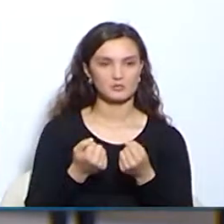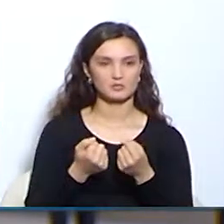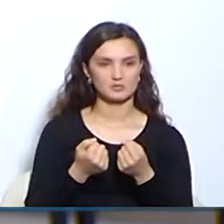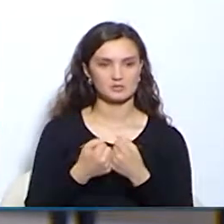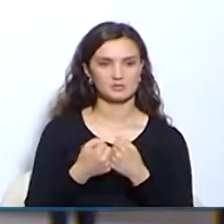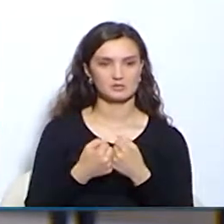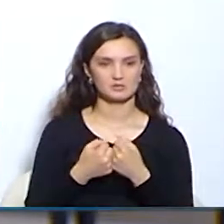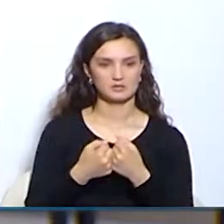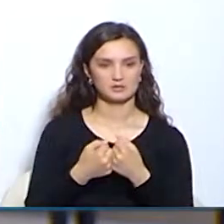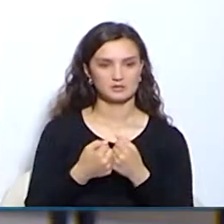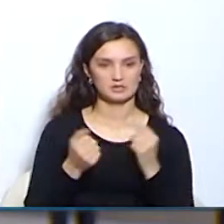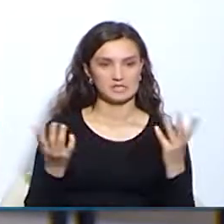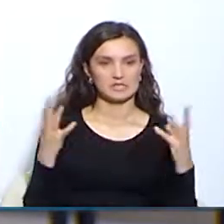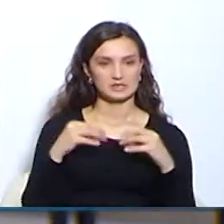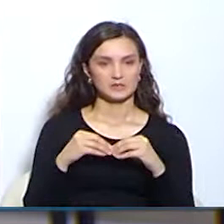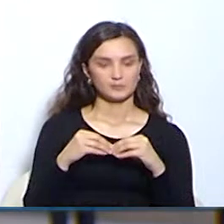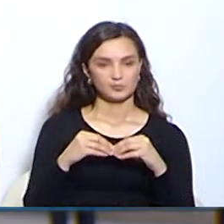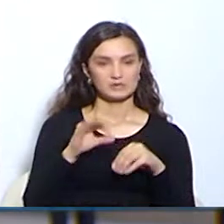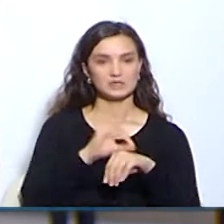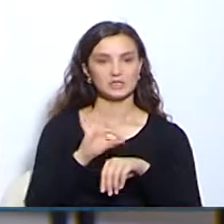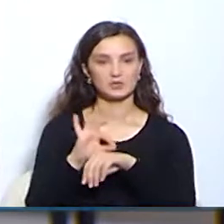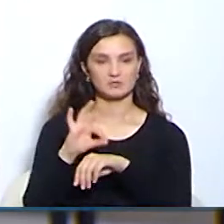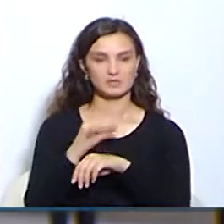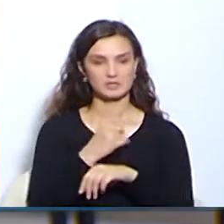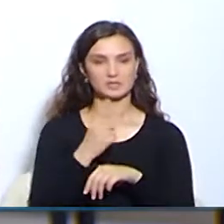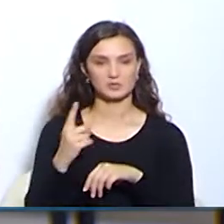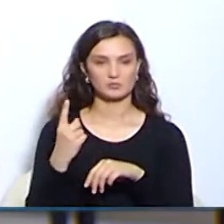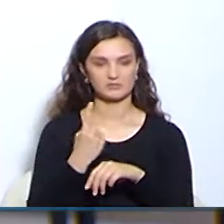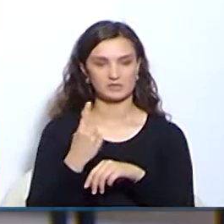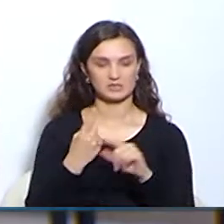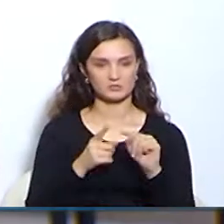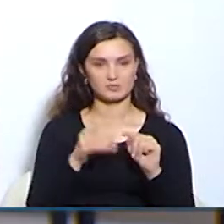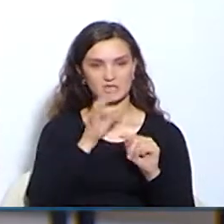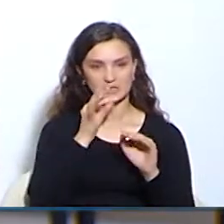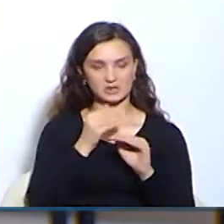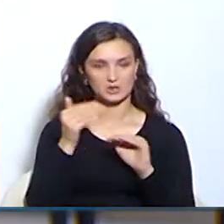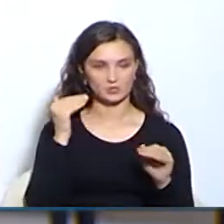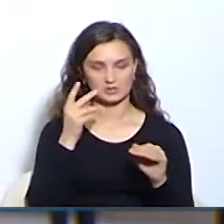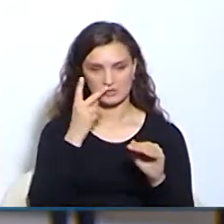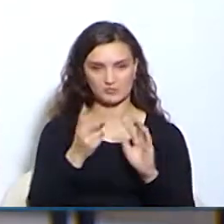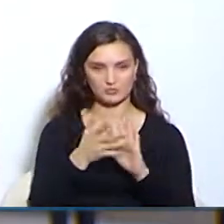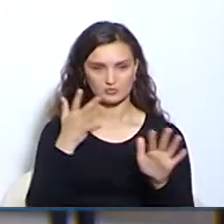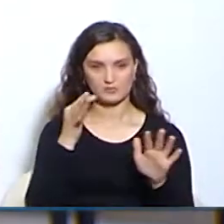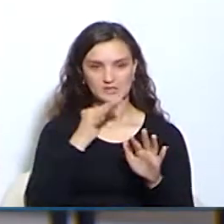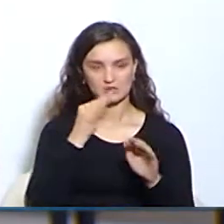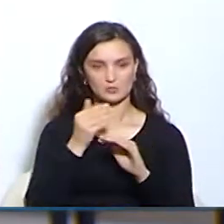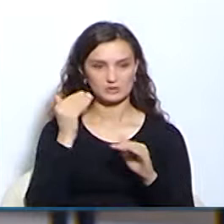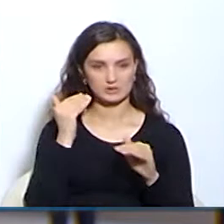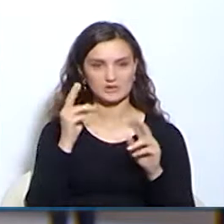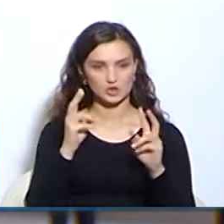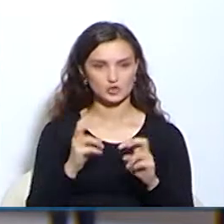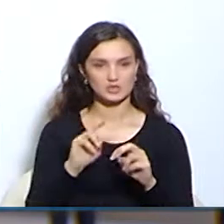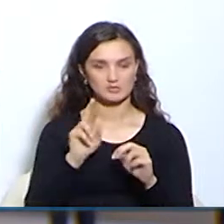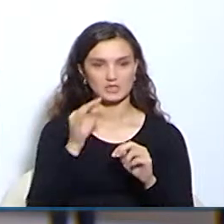ჯანმრთელობის, ფსიქიკურ ჯანმრთელობაში გაერთიანებული დიაგნოზები ერთ-ერთი უპირველესია, რომლის ადრეული ამოცნობა, ადრეული დიაგნოსტირება